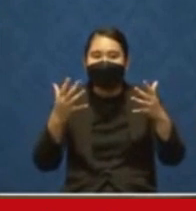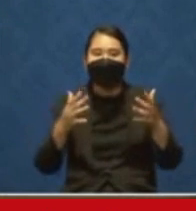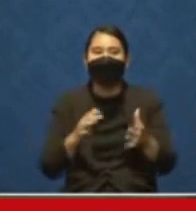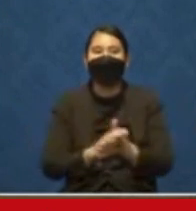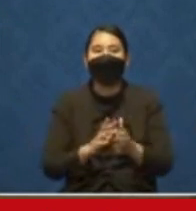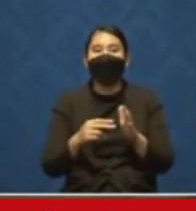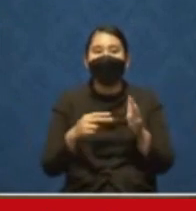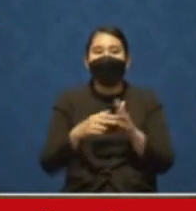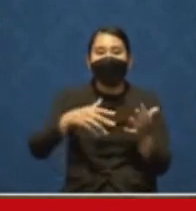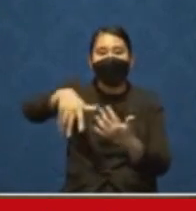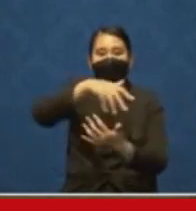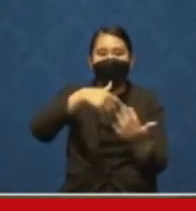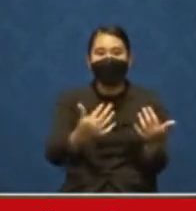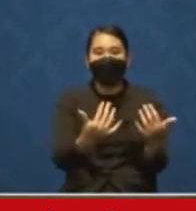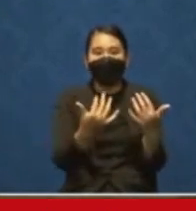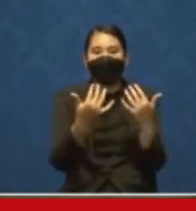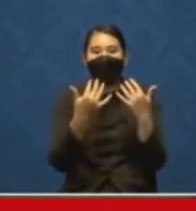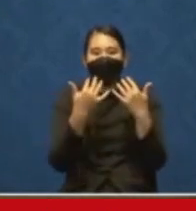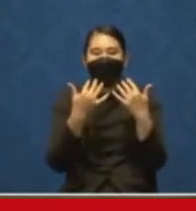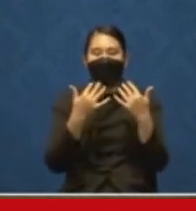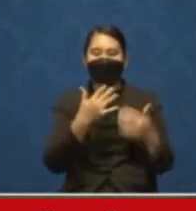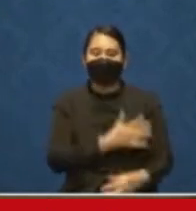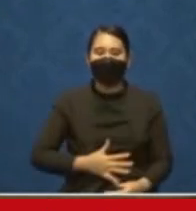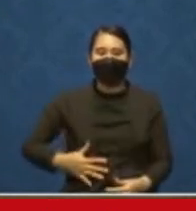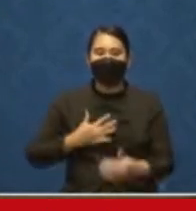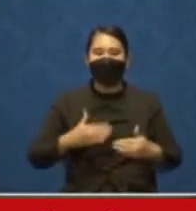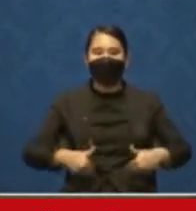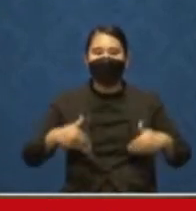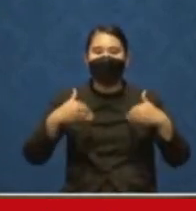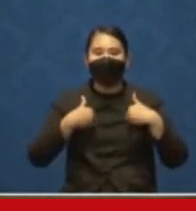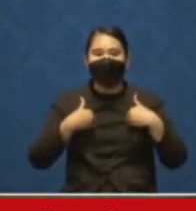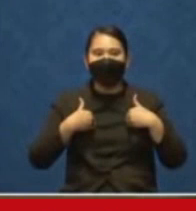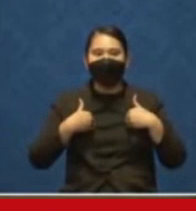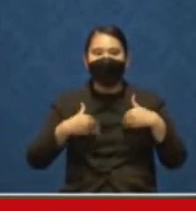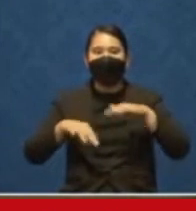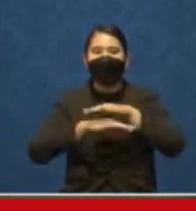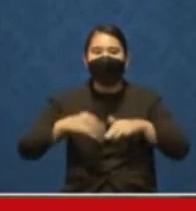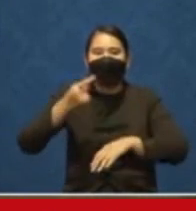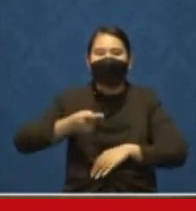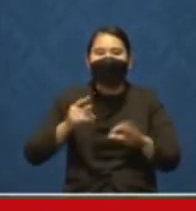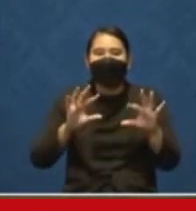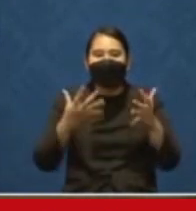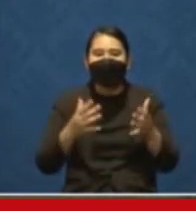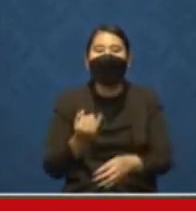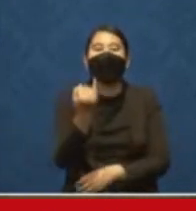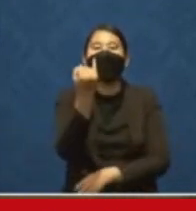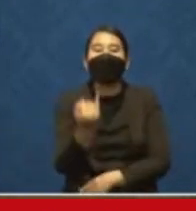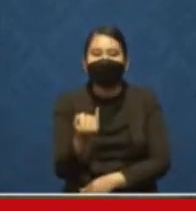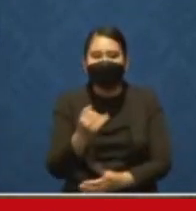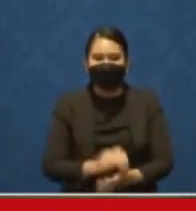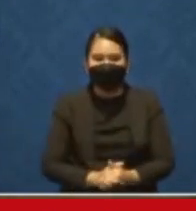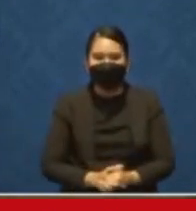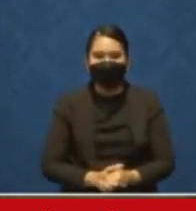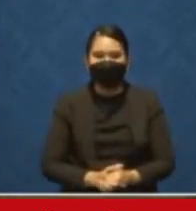คือถ้าไม่มีหลักฐานอันเป็นวิทยาศาสตร์แสดงได้ว่ามีมลพิษ